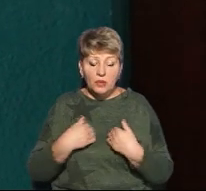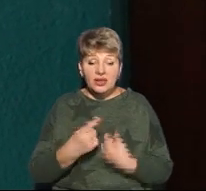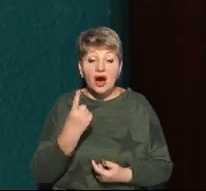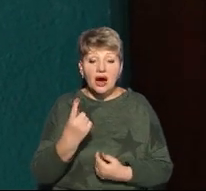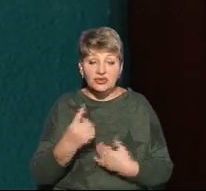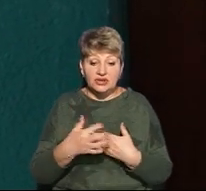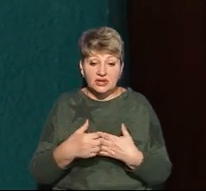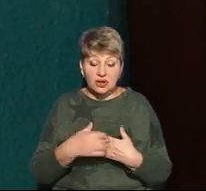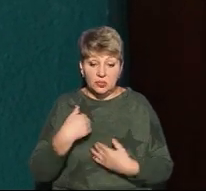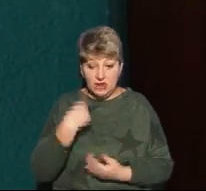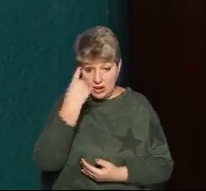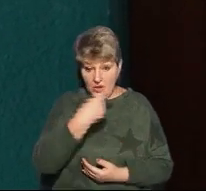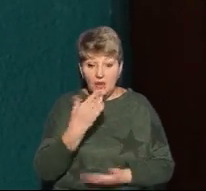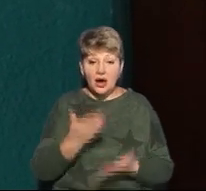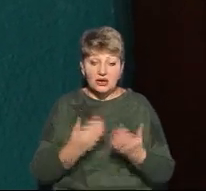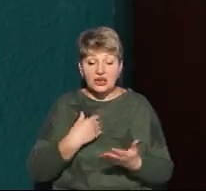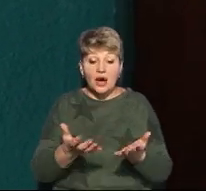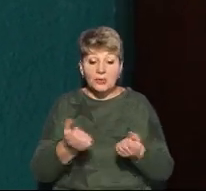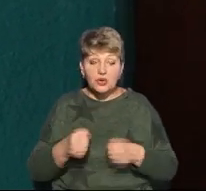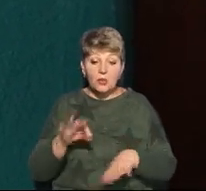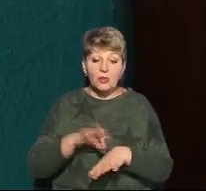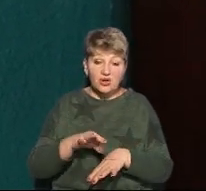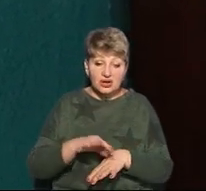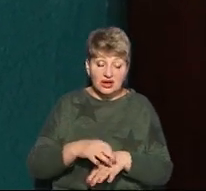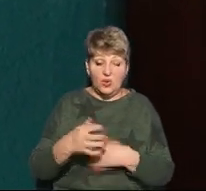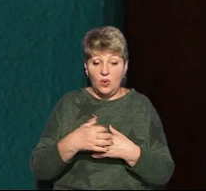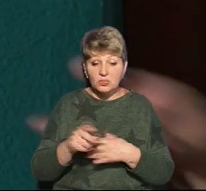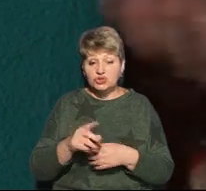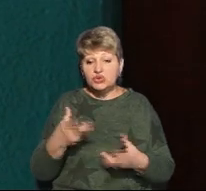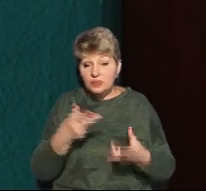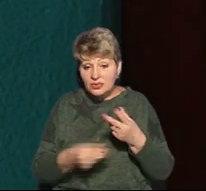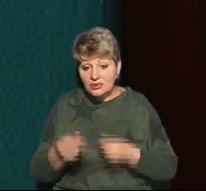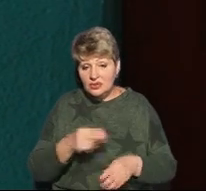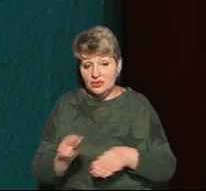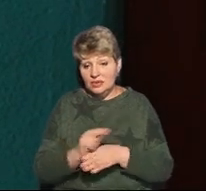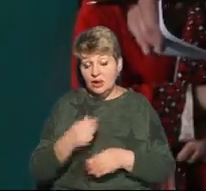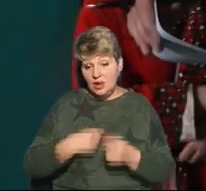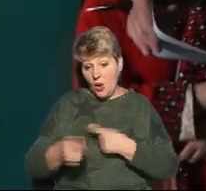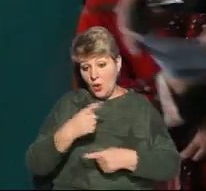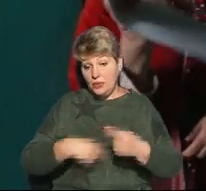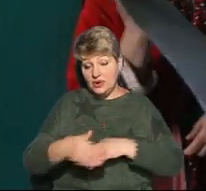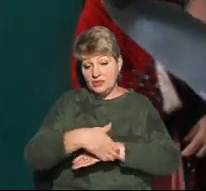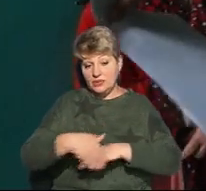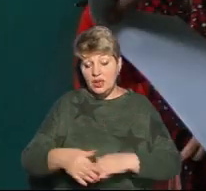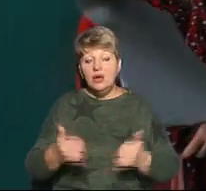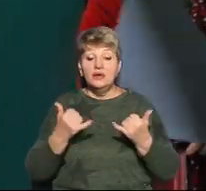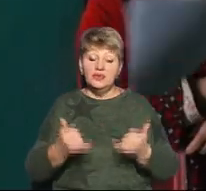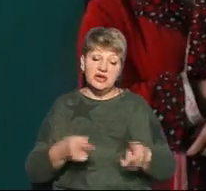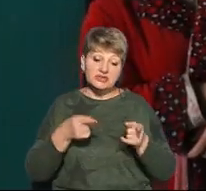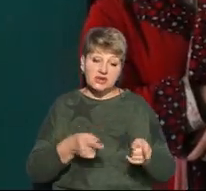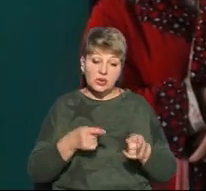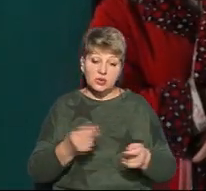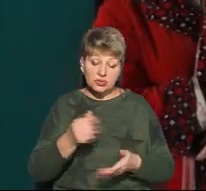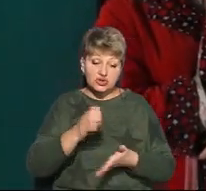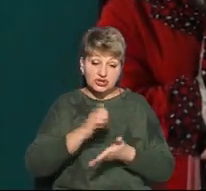кіт, один мій лічний. А якщо я беру больних котів просто, щоб там поколоті, то я ж їх назад виношу. Нині жінці загрожує штраф.